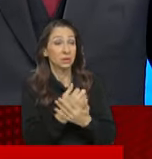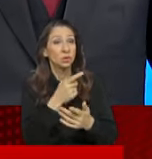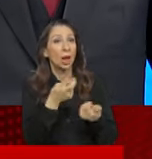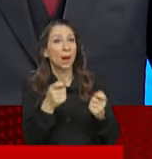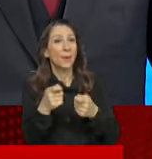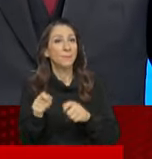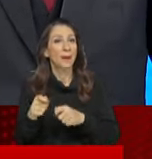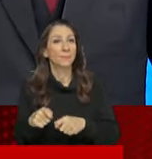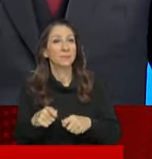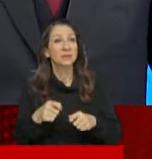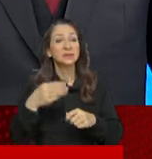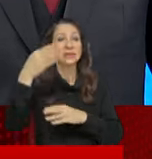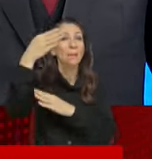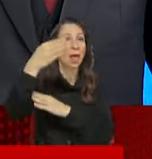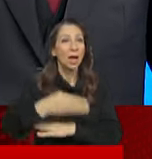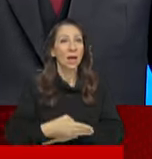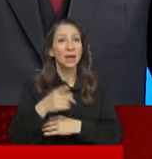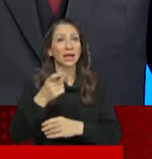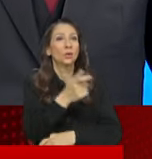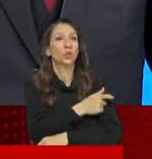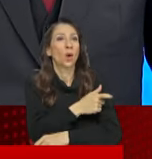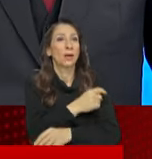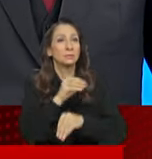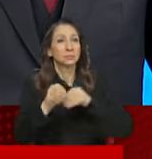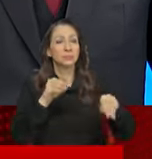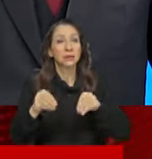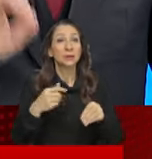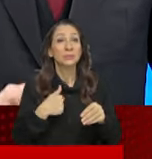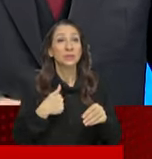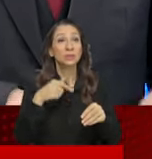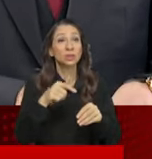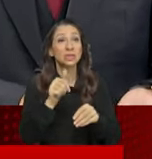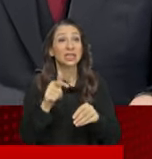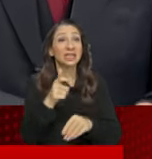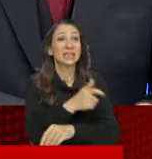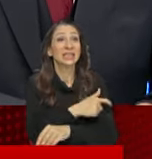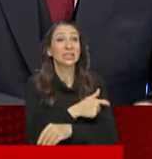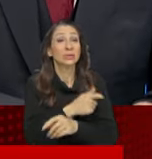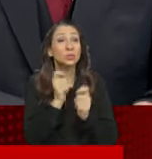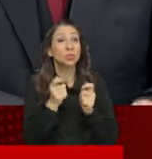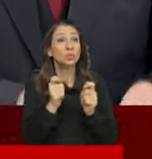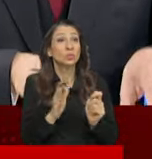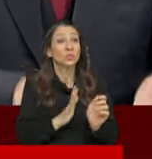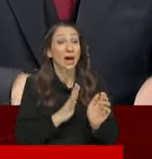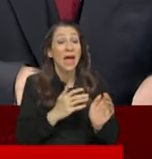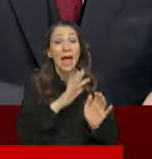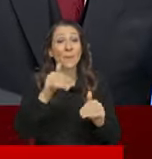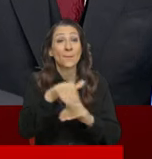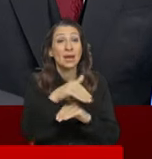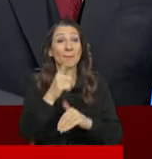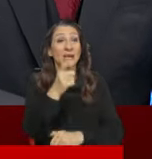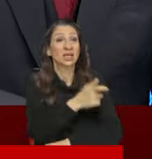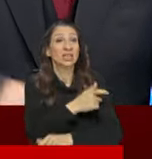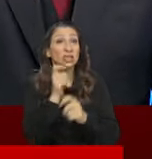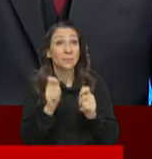kapatıldı tabelalar indirildi yerine kreş yapıldı Efendim Bizim bu ilçelerde kreş yapma zorunluluğumuz var Her Mah maliye birer